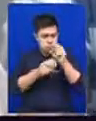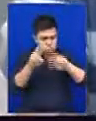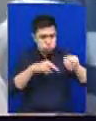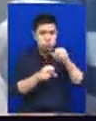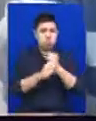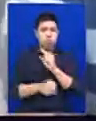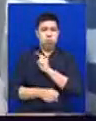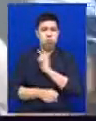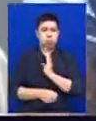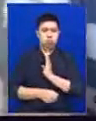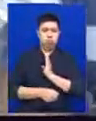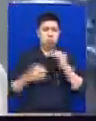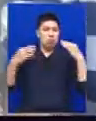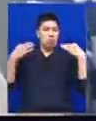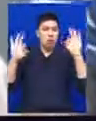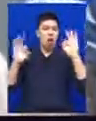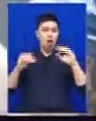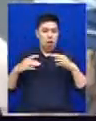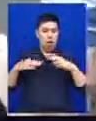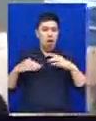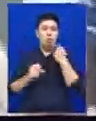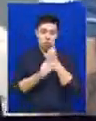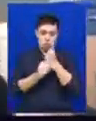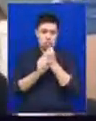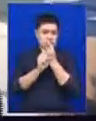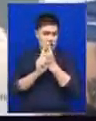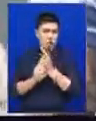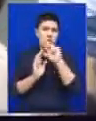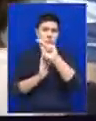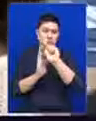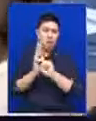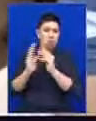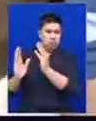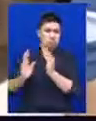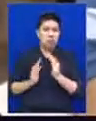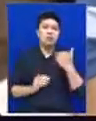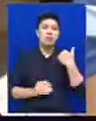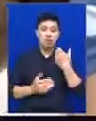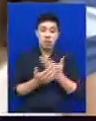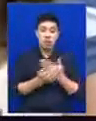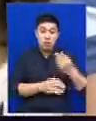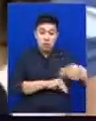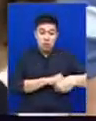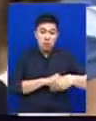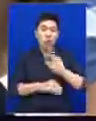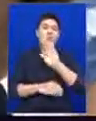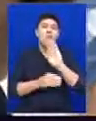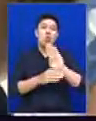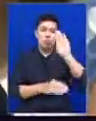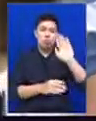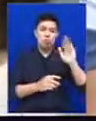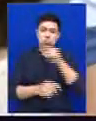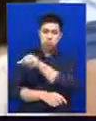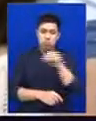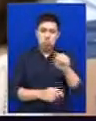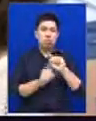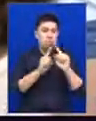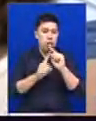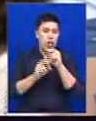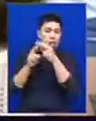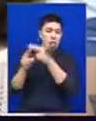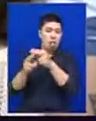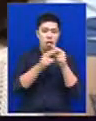ดมีความเป็นอิสระยึดหลักตามข้อกฎหมายส่วนเรื่องของการรับเงินเป็นเรื่องของเอกชนกับเอกชนที่ตกลงกัน